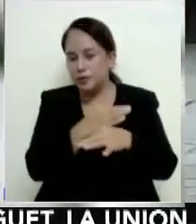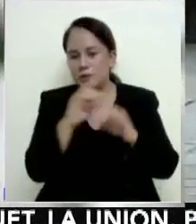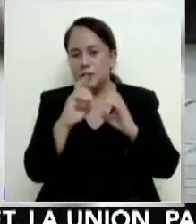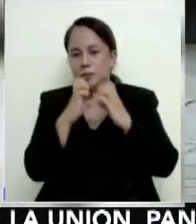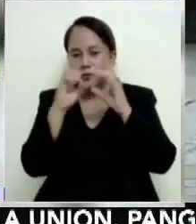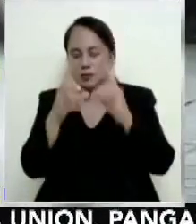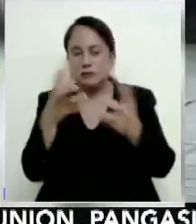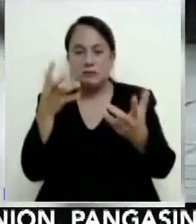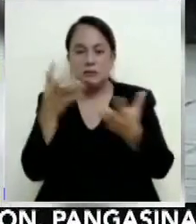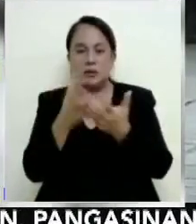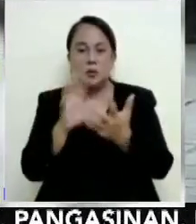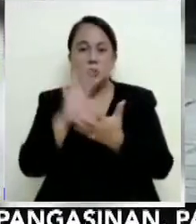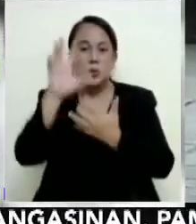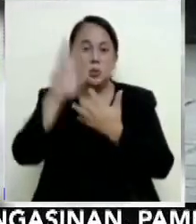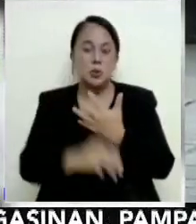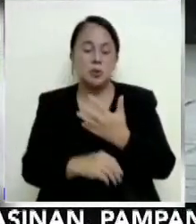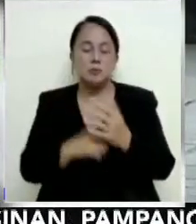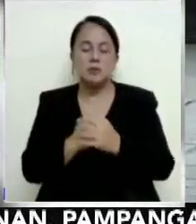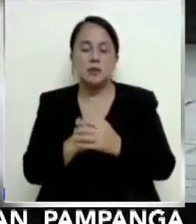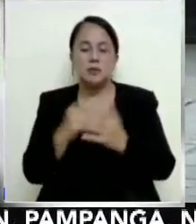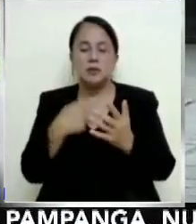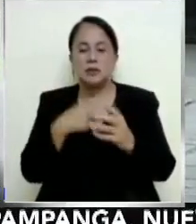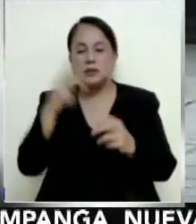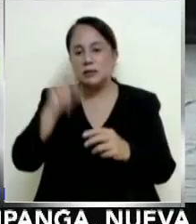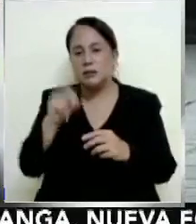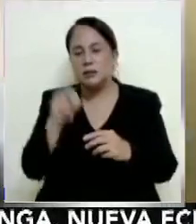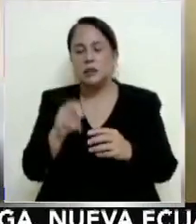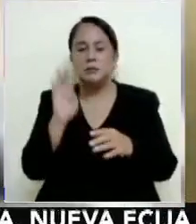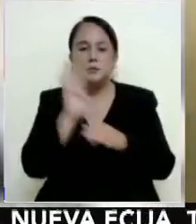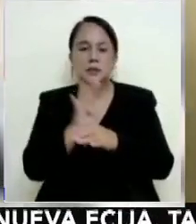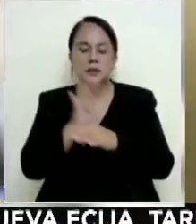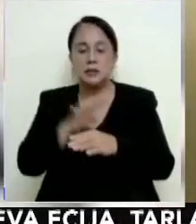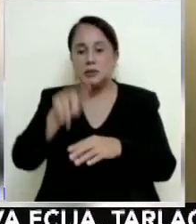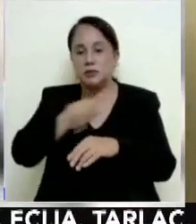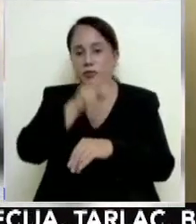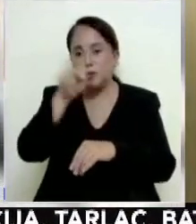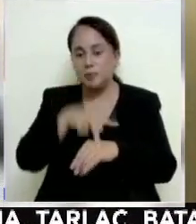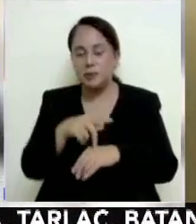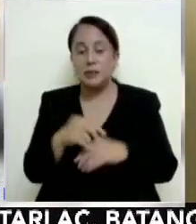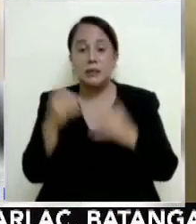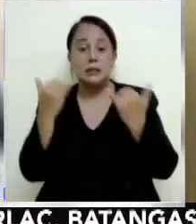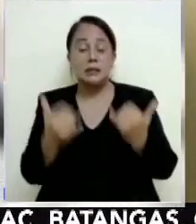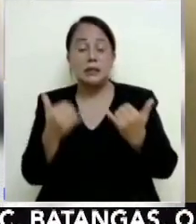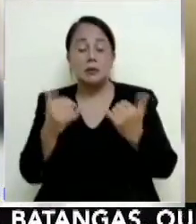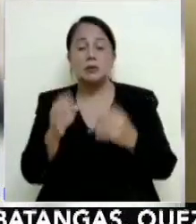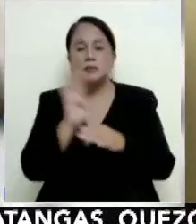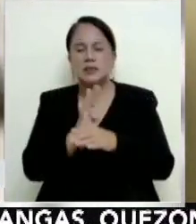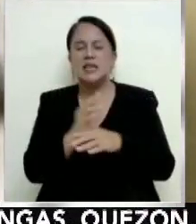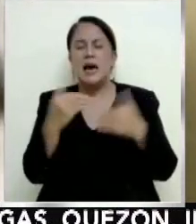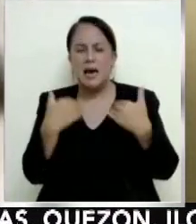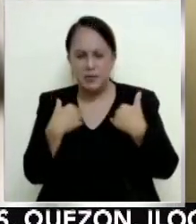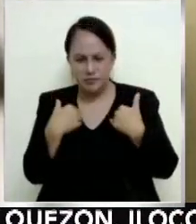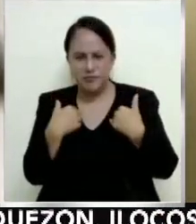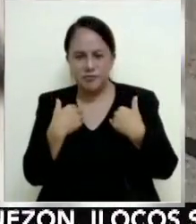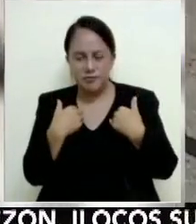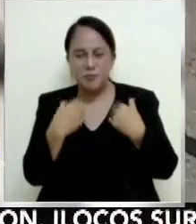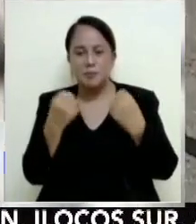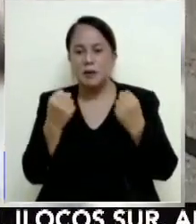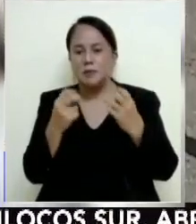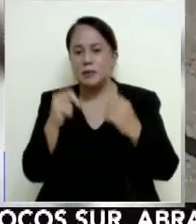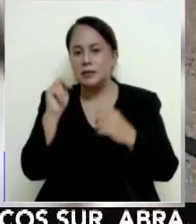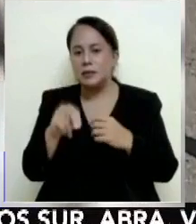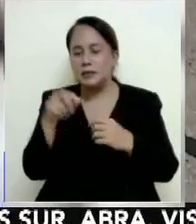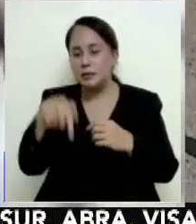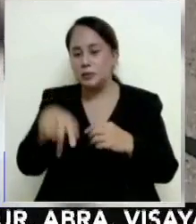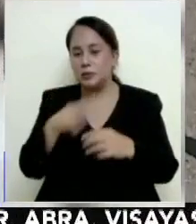ng STEM track sa pangangailangan ng mga industriya sa Pilipinas. Right now in the industry, marami na rin po tayong pangangailangan dito sa Pilipinas. For